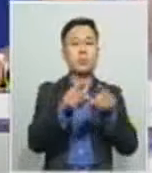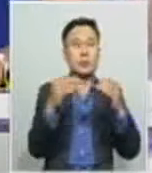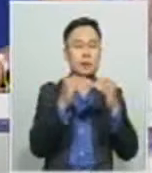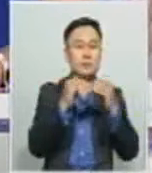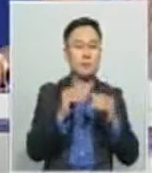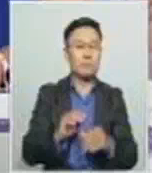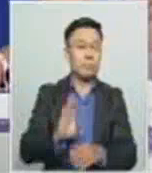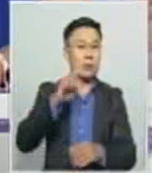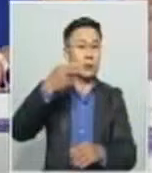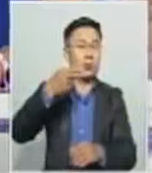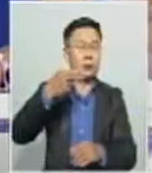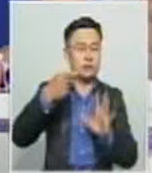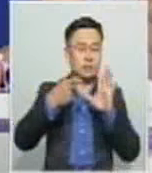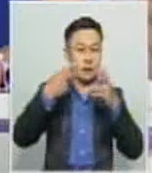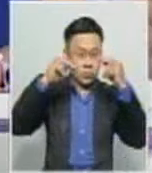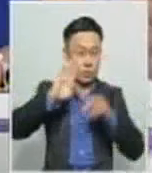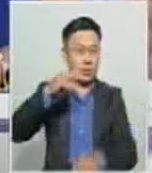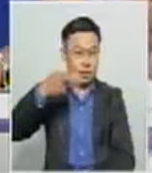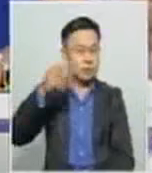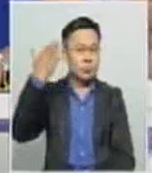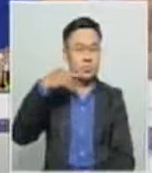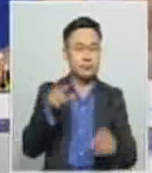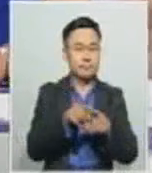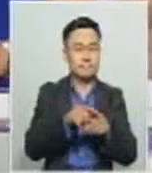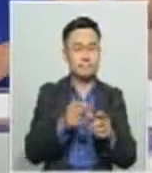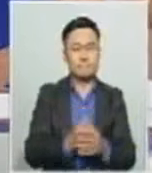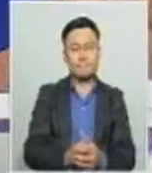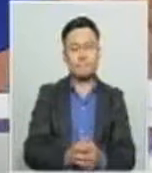ฆษกรัฐบาลก็เป็นมาแล้วนะฮะหลายตำแหน่งนะครับพูดถึง